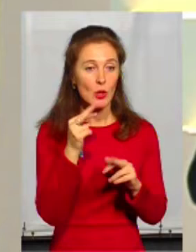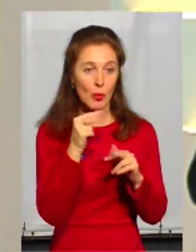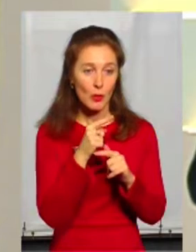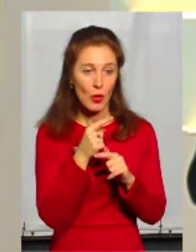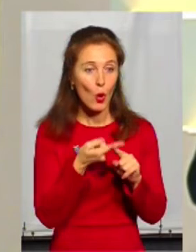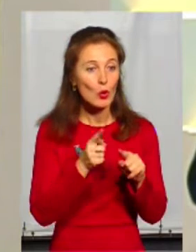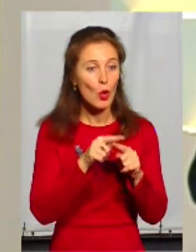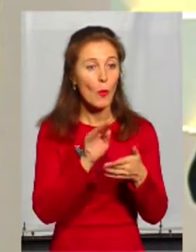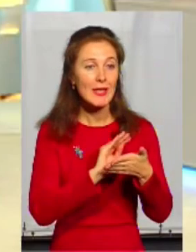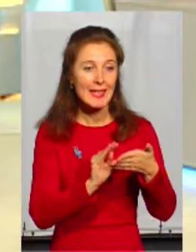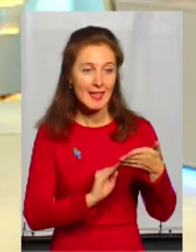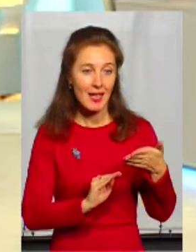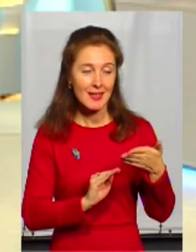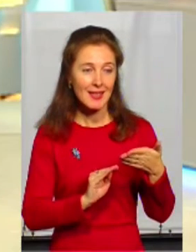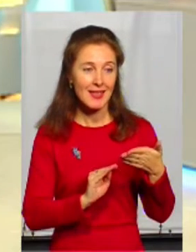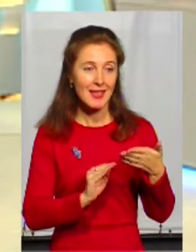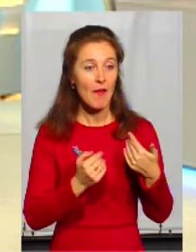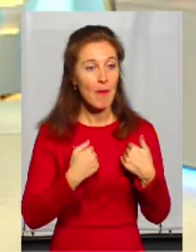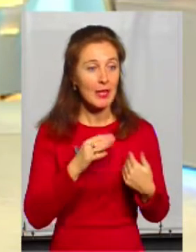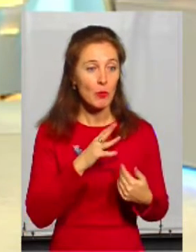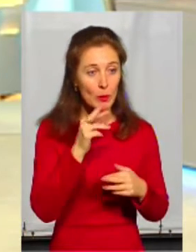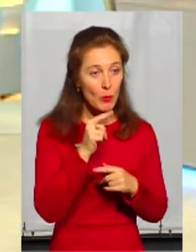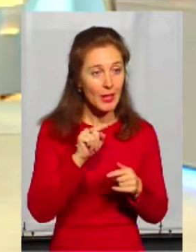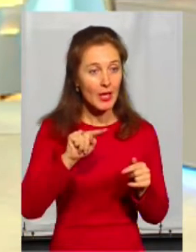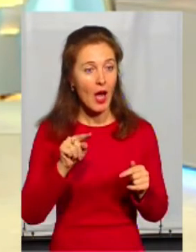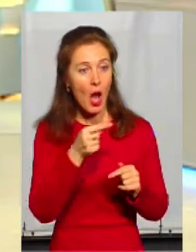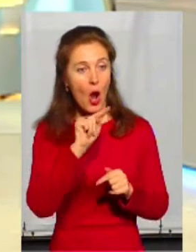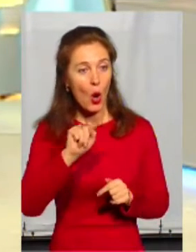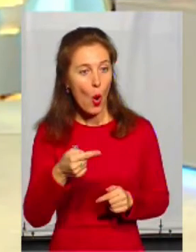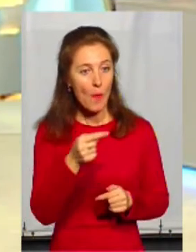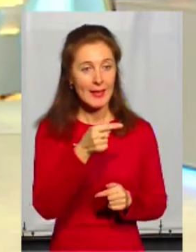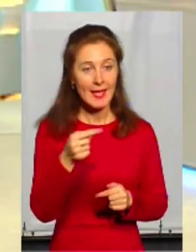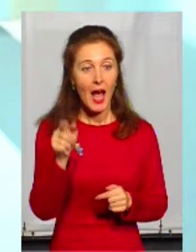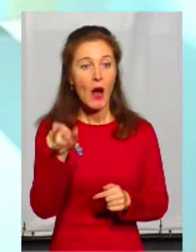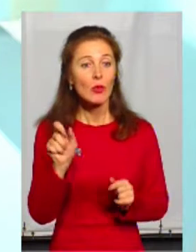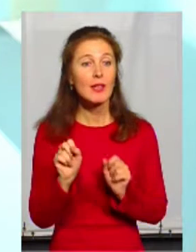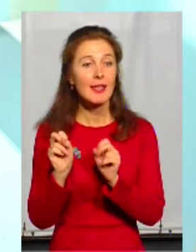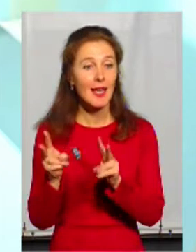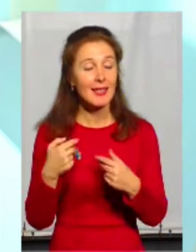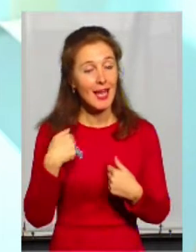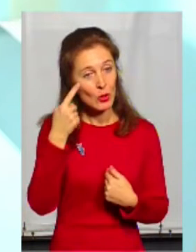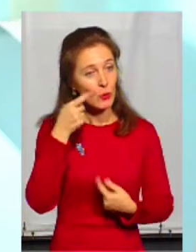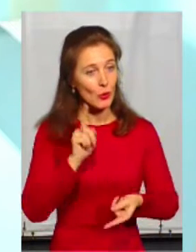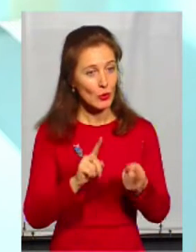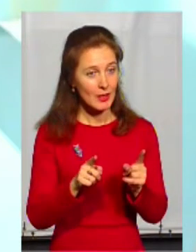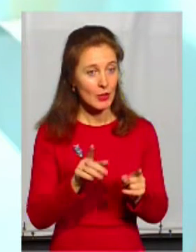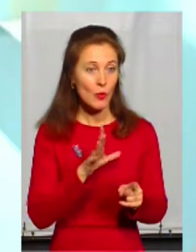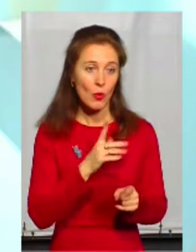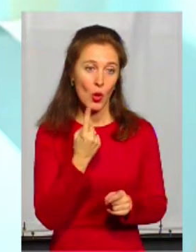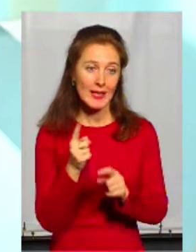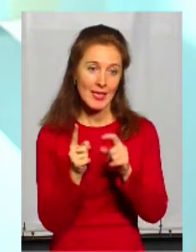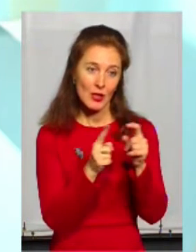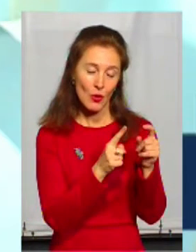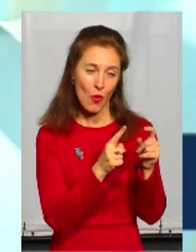ось цьому диктанті? В мене було з комами та тере, а у людей, звичайно. Я думаю, що дійсно було одне слово, так,